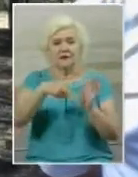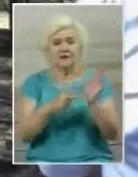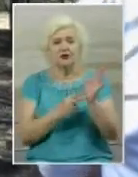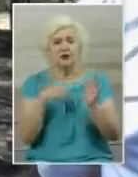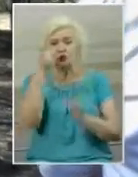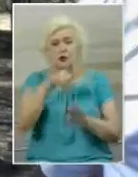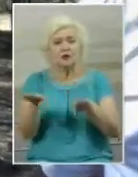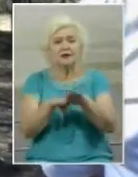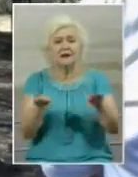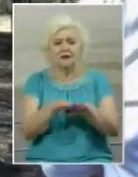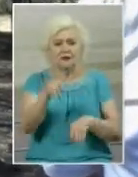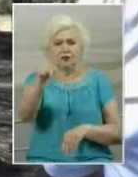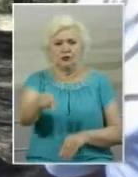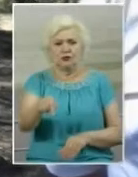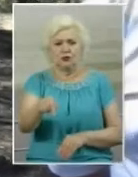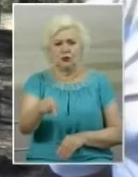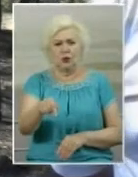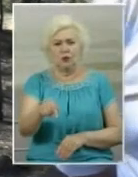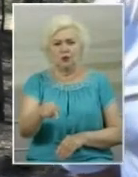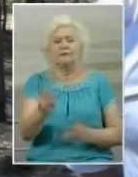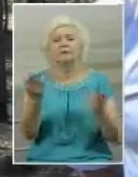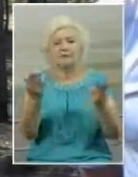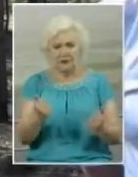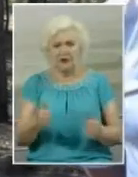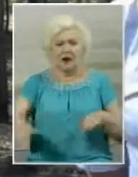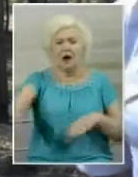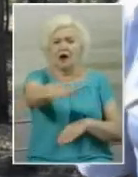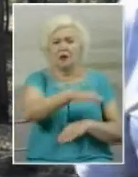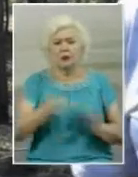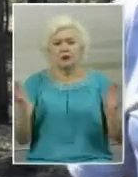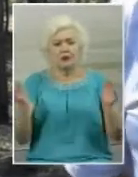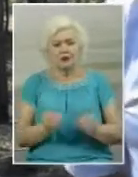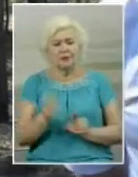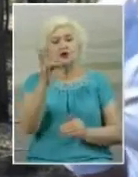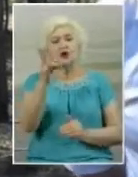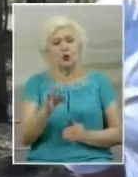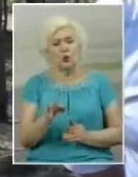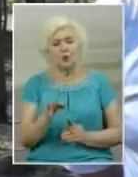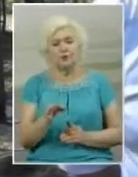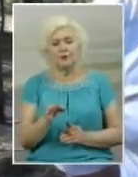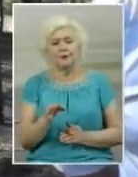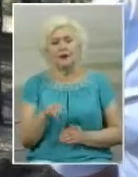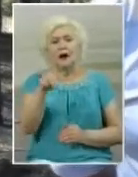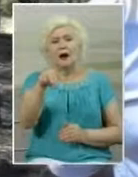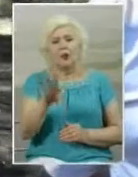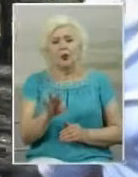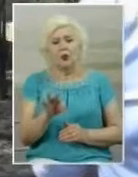не зрівнюється з цією. Да, площадь менша, але по